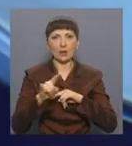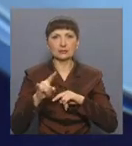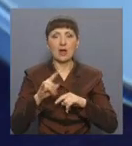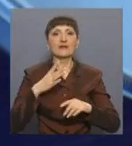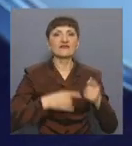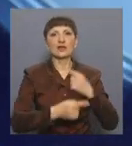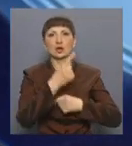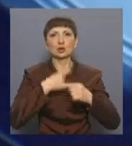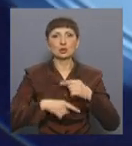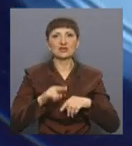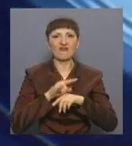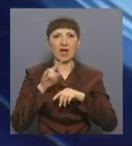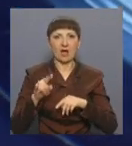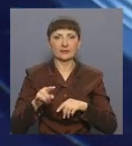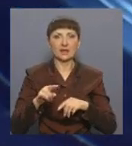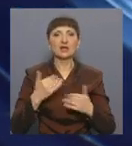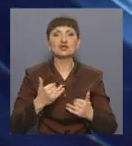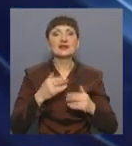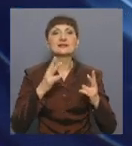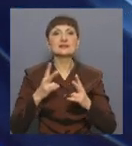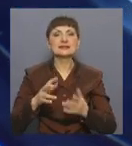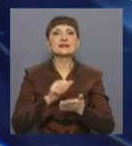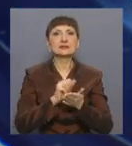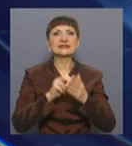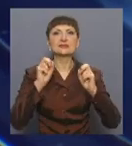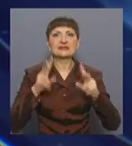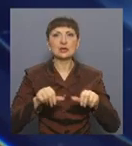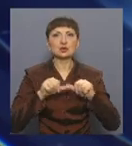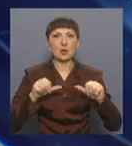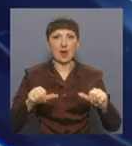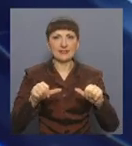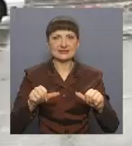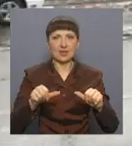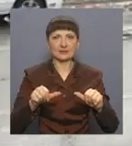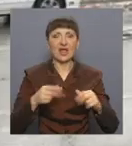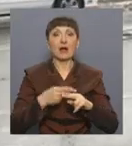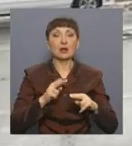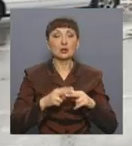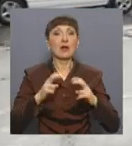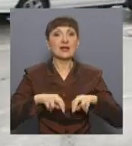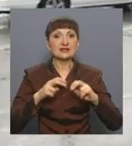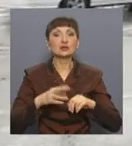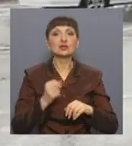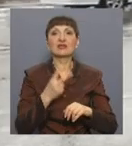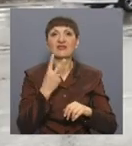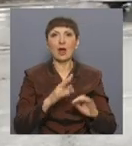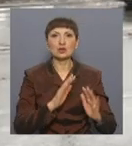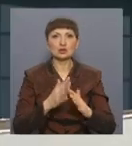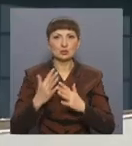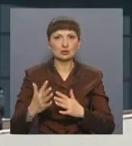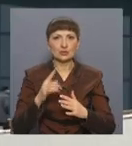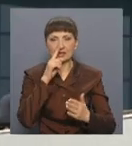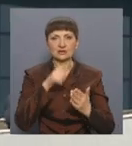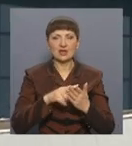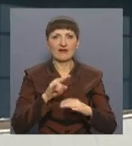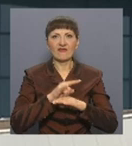пришлось вернуть в порт вылета. Сейчас инцидентом занимается специально созданная комиссия, которая, кстати, расследует еще два случая, произошедших